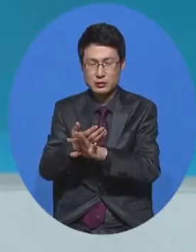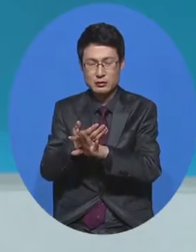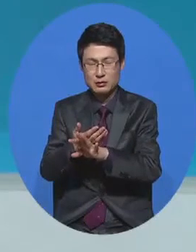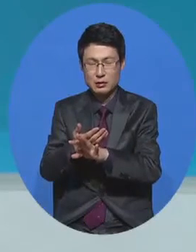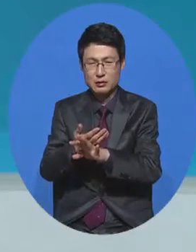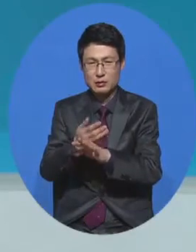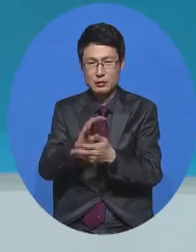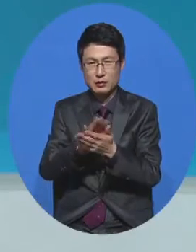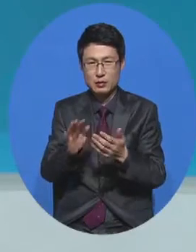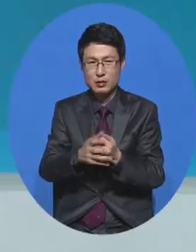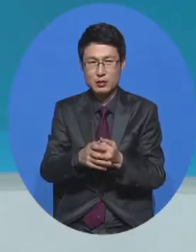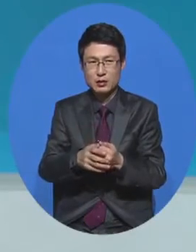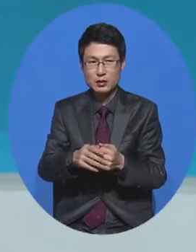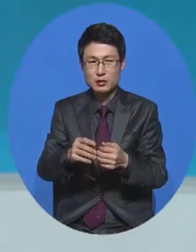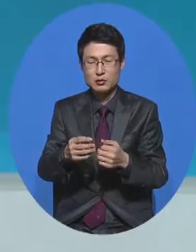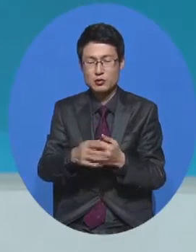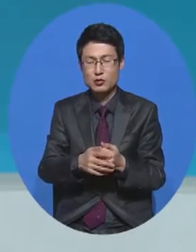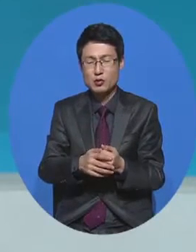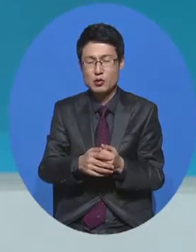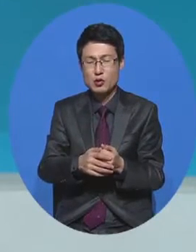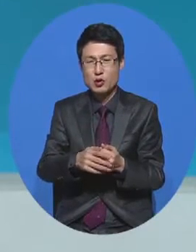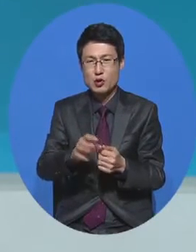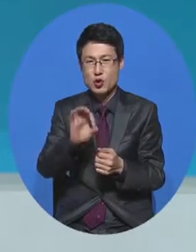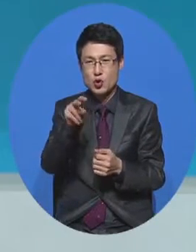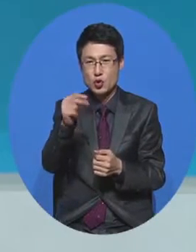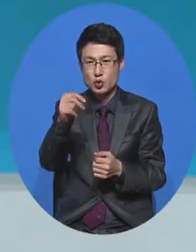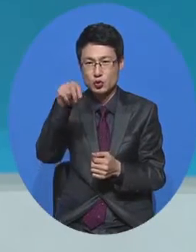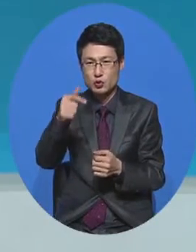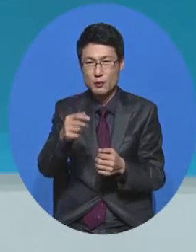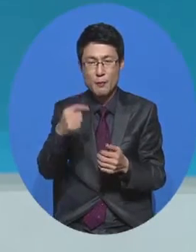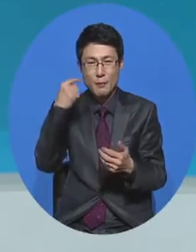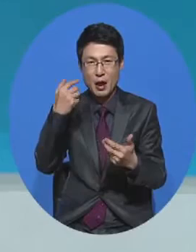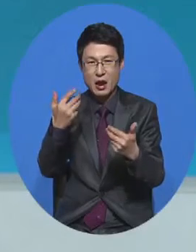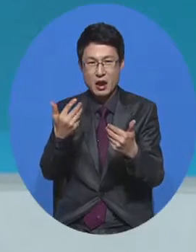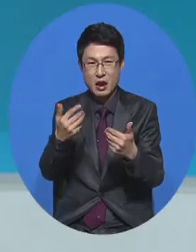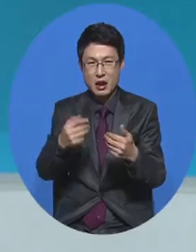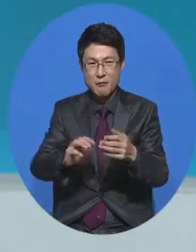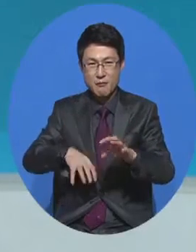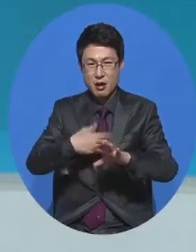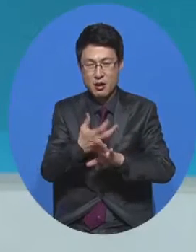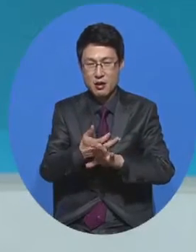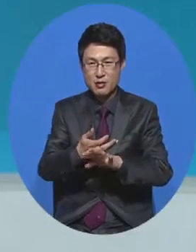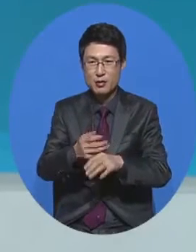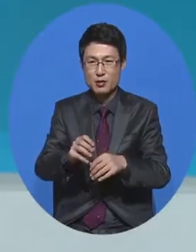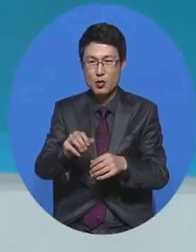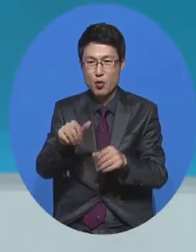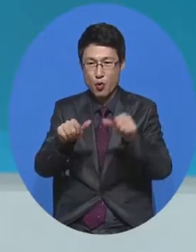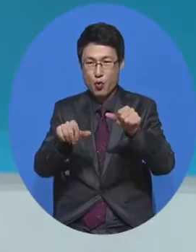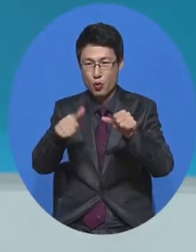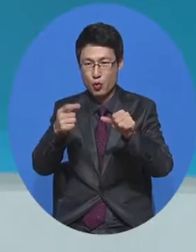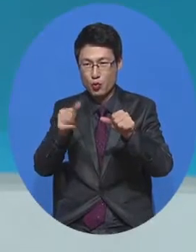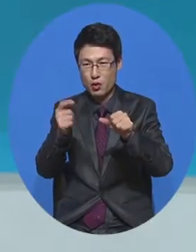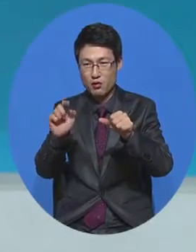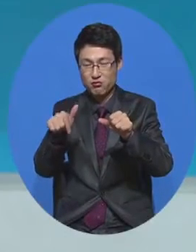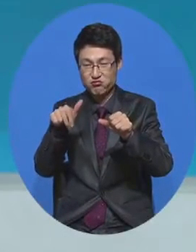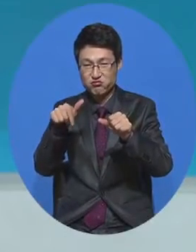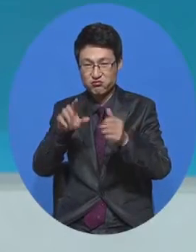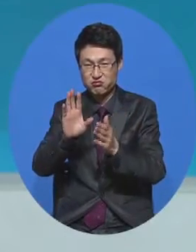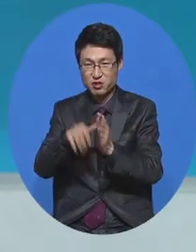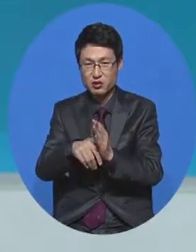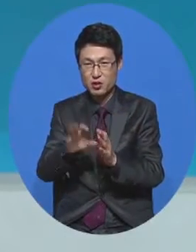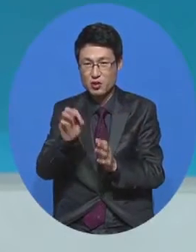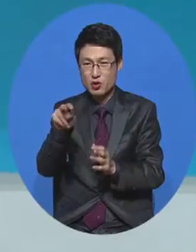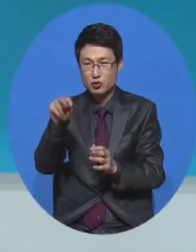79년에 10시 시대에는 여순 반란 이라고 했고 이 82년 제 5 공업 등에는 역시 역도